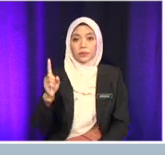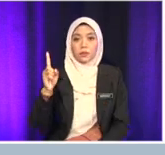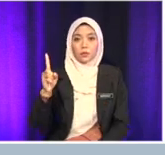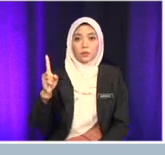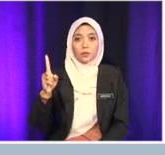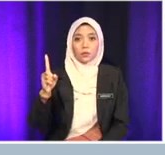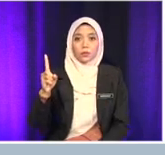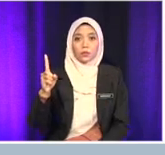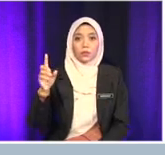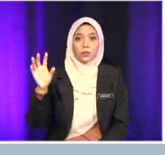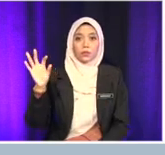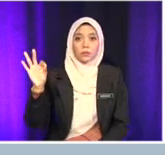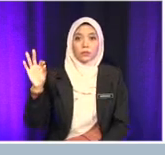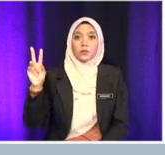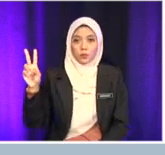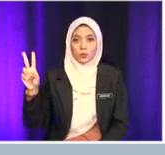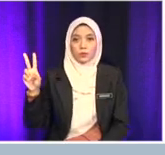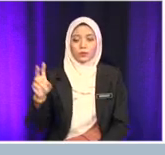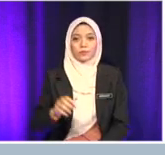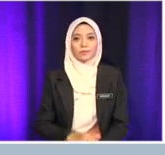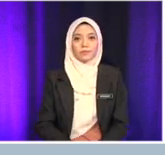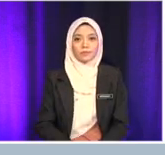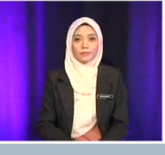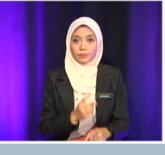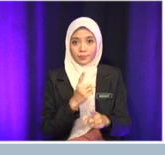192 Itu jawaban dia oke